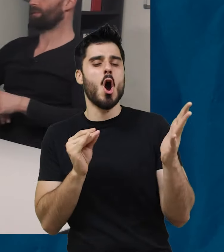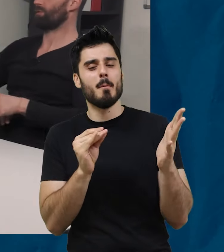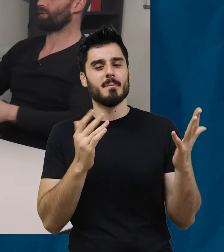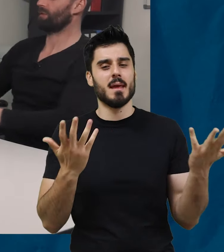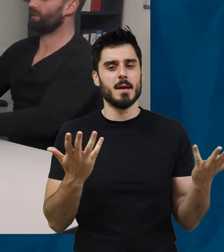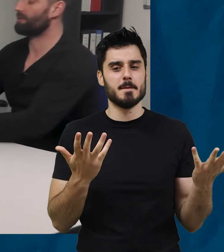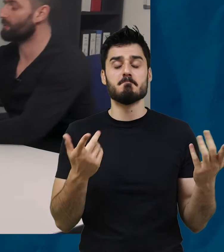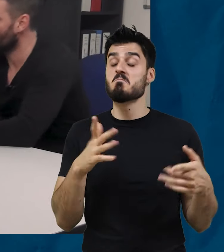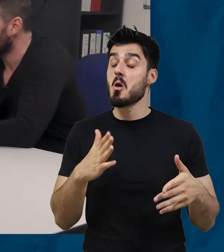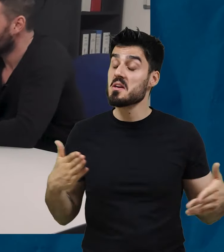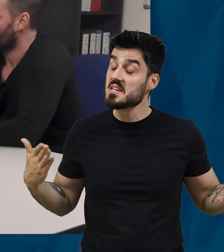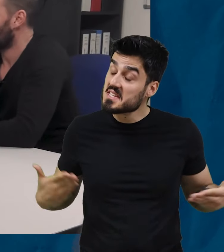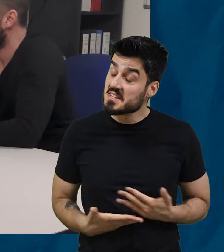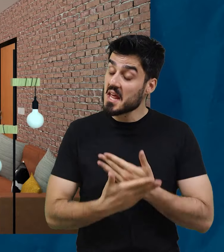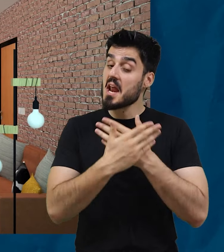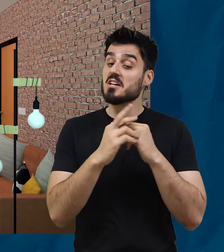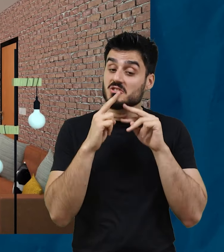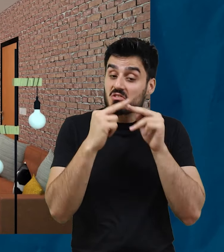Това ще бъде доста интересно.